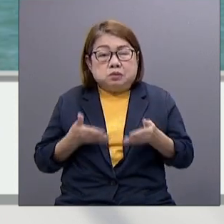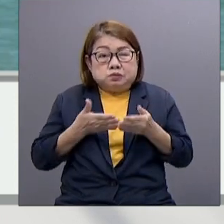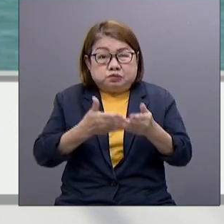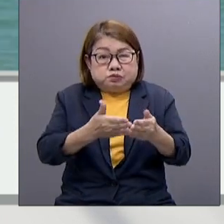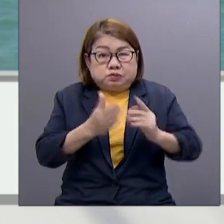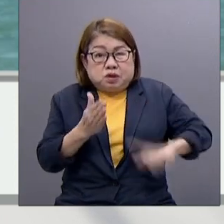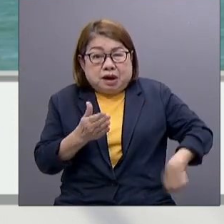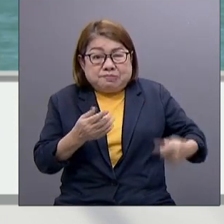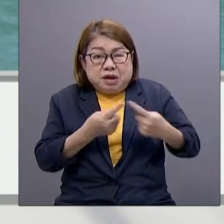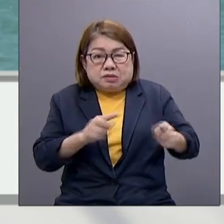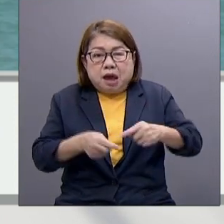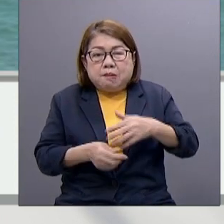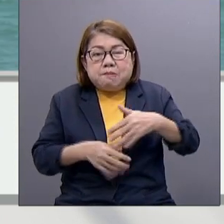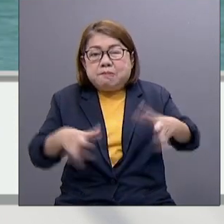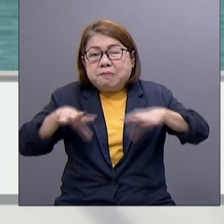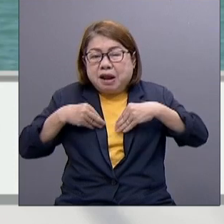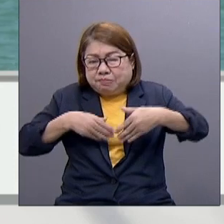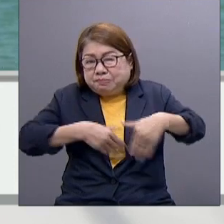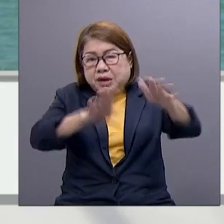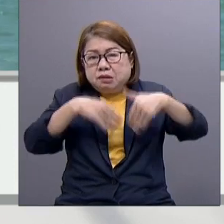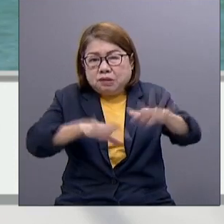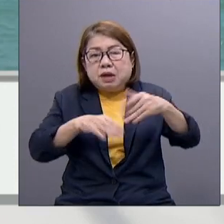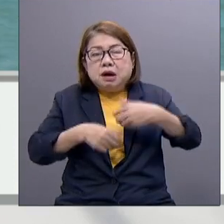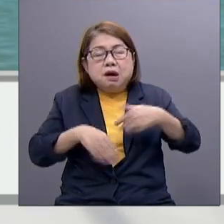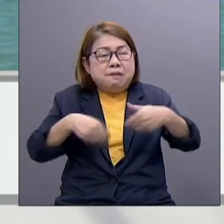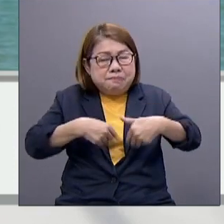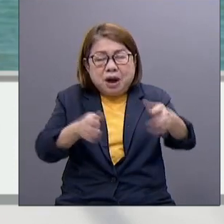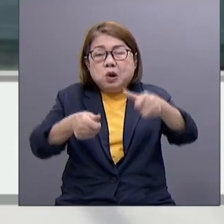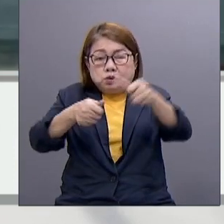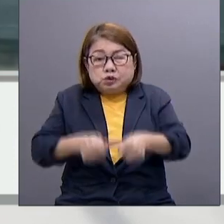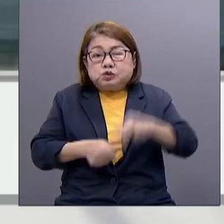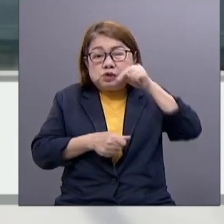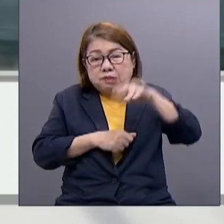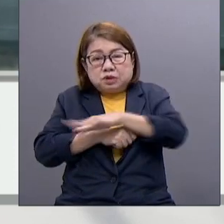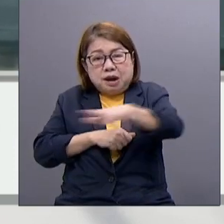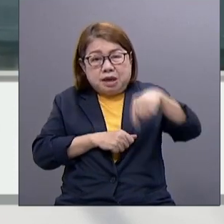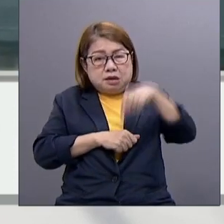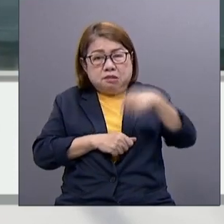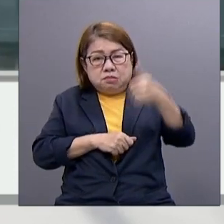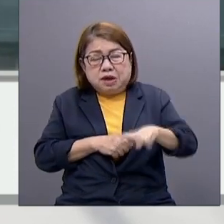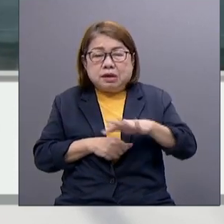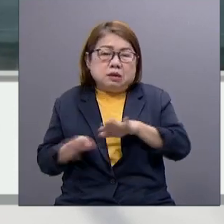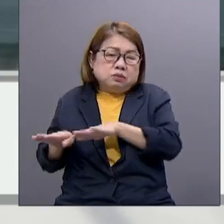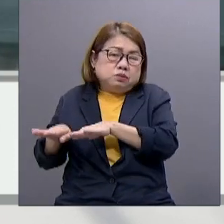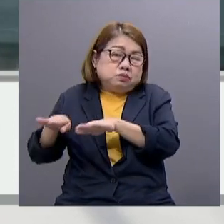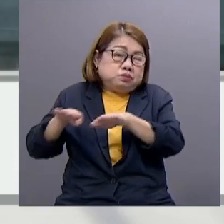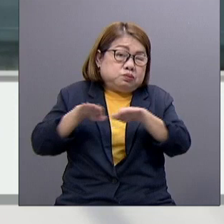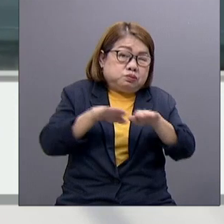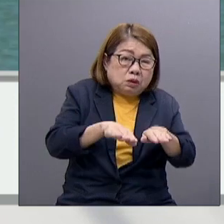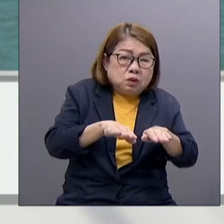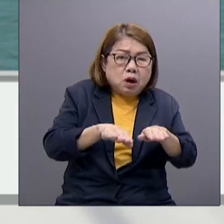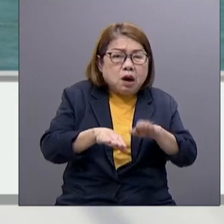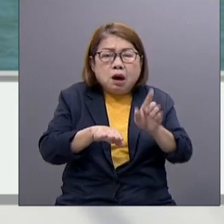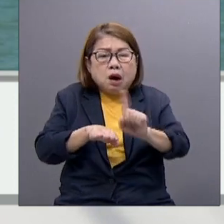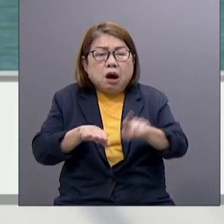ได้ถูกจับแต่เรือไม่สามารถจะอยู่ในน่านน้ำสากลได้ค่ะทำให้ต้องมาอยู่ในพื้นที่ทับซ้อนที่ไม่มีใครเป็นเจ้า